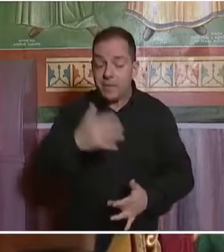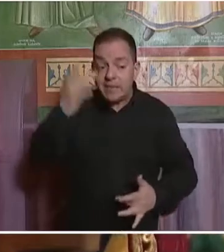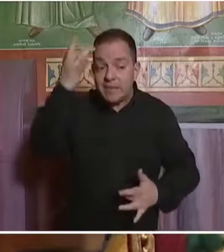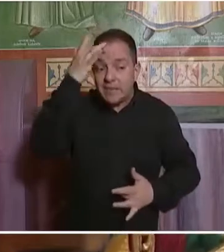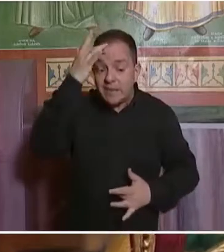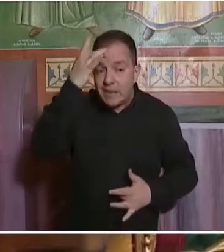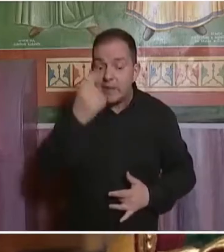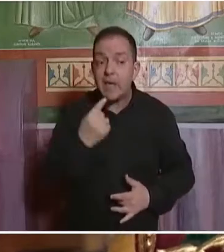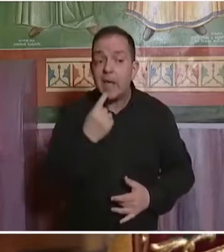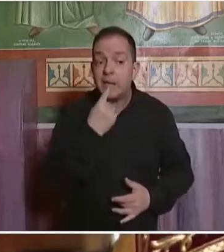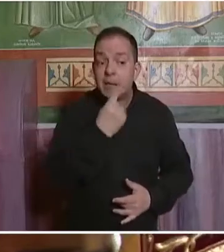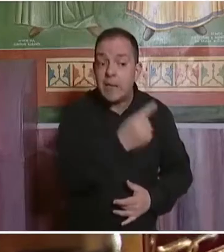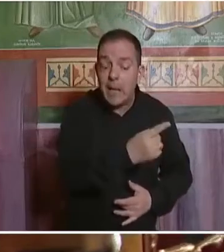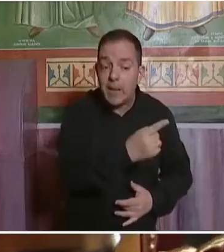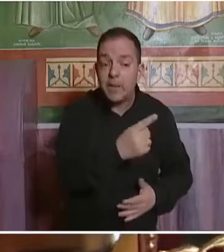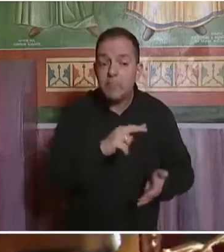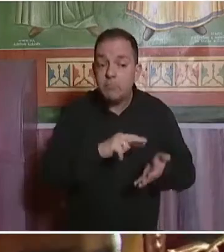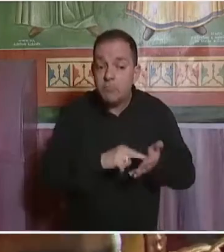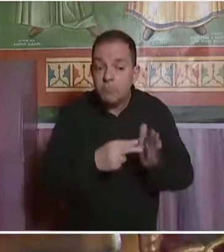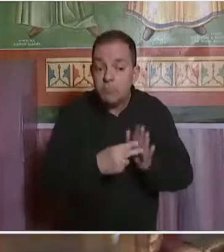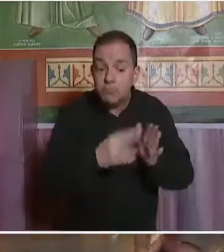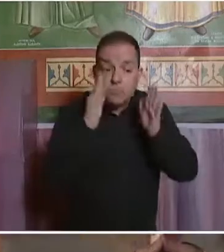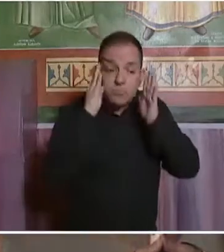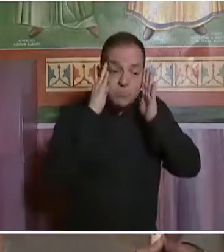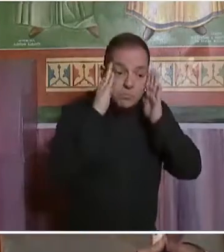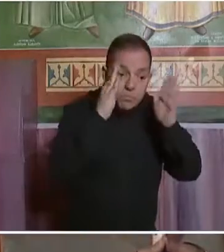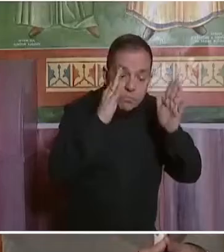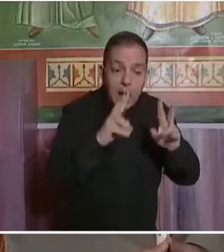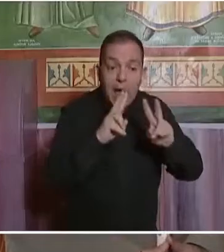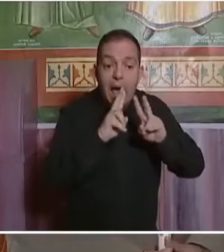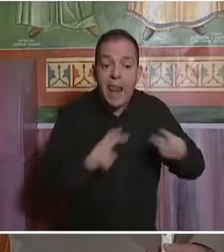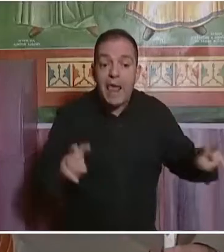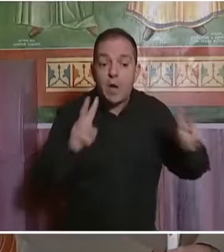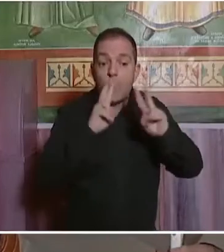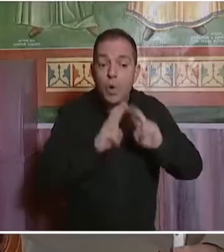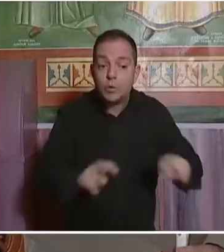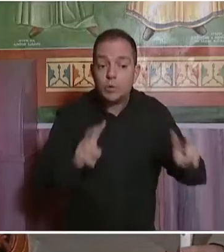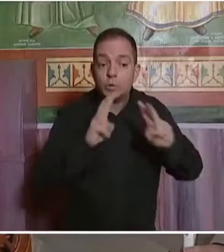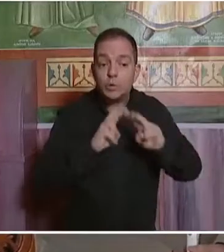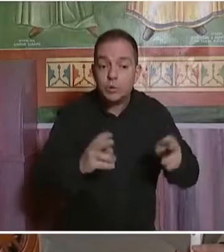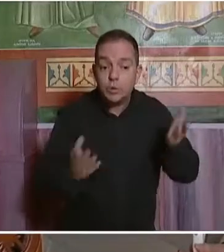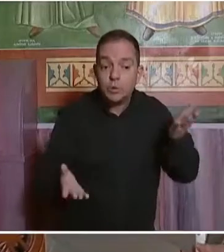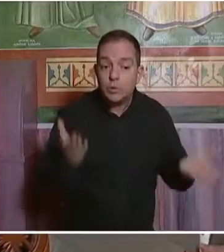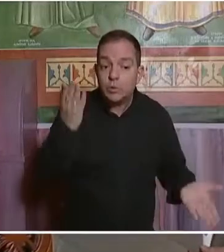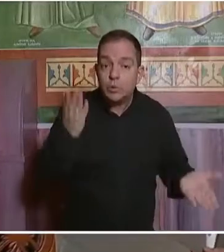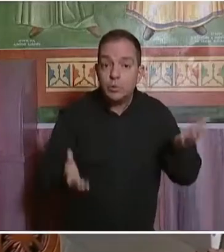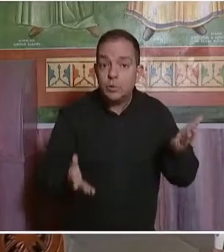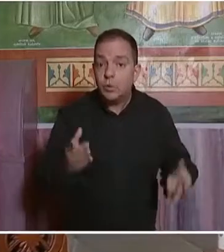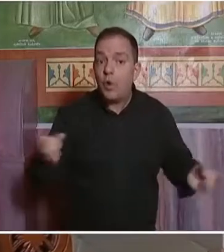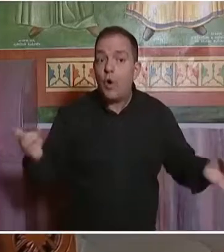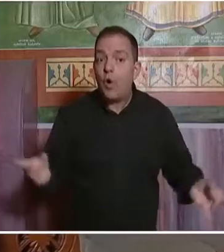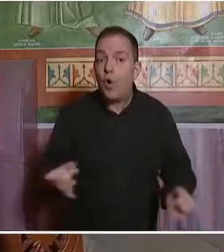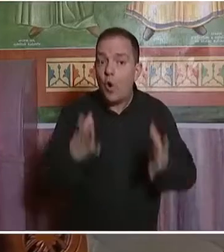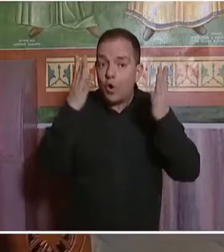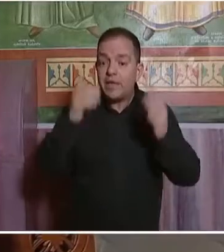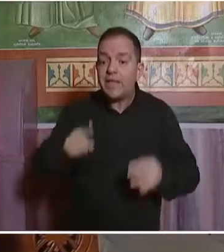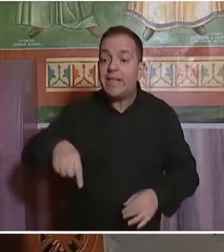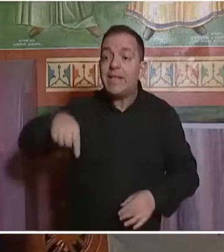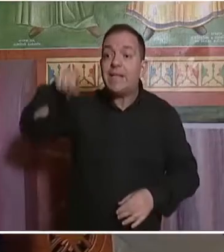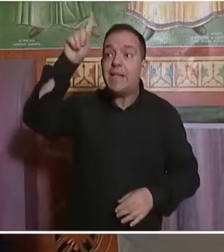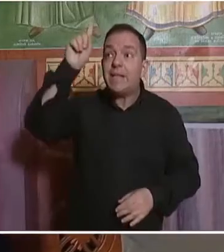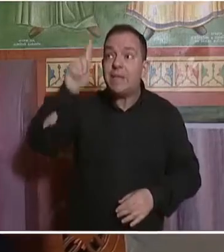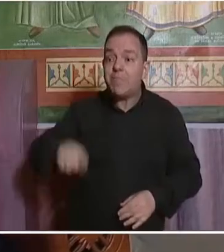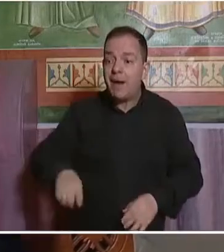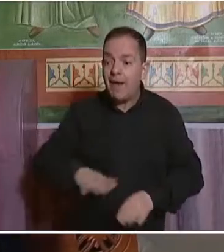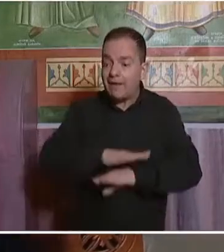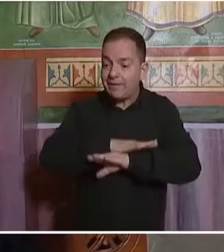συνειδήσεώς μας να το επιχειρούμε κάθε φορά που έρχεται η ώρα με το κλείσιμο της ημέρας